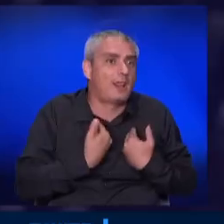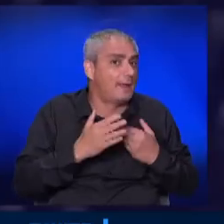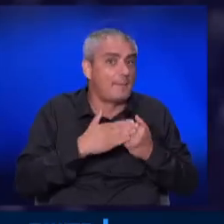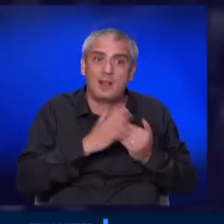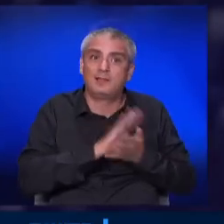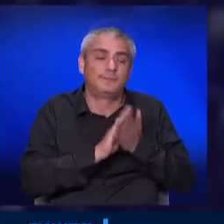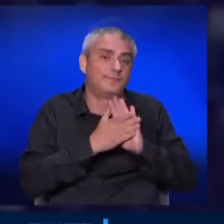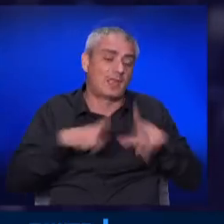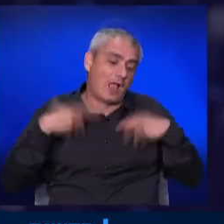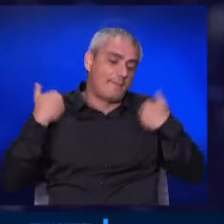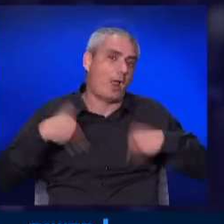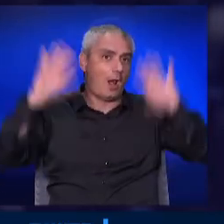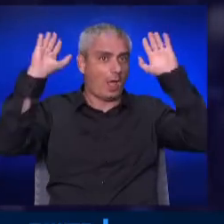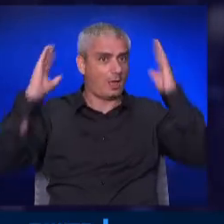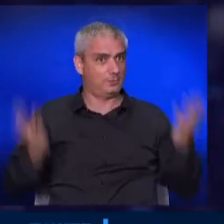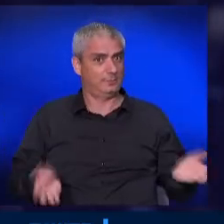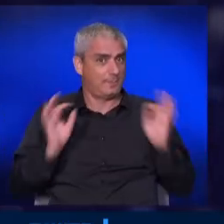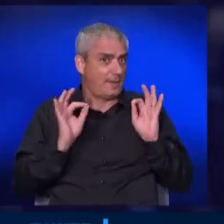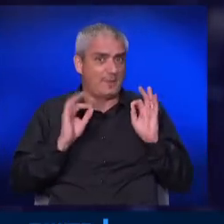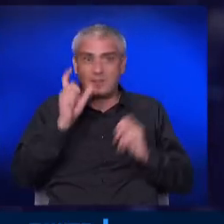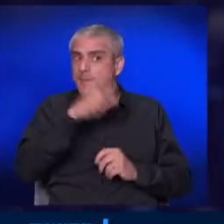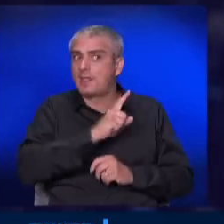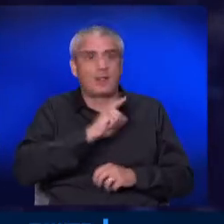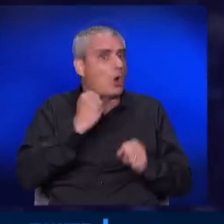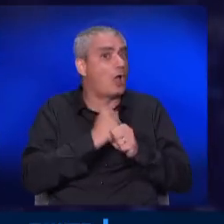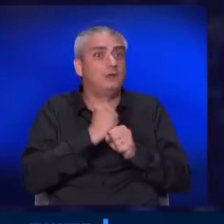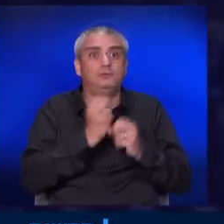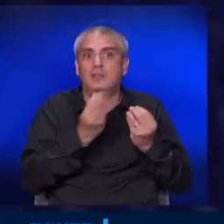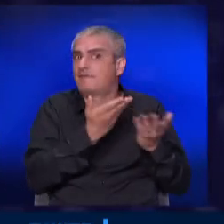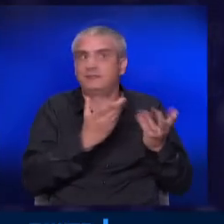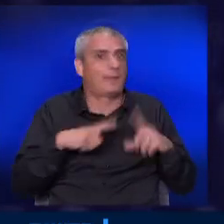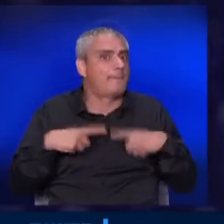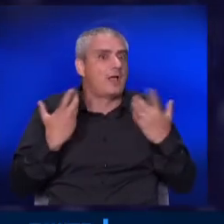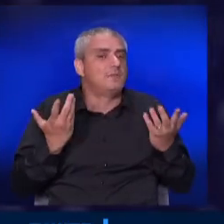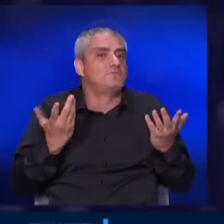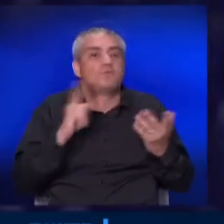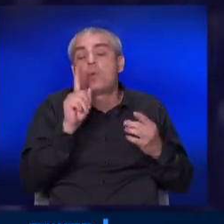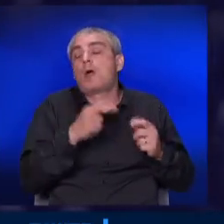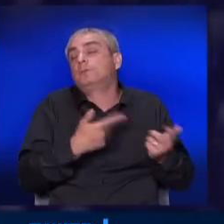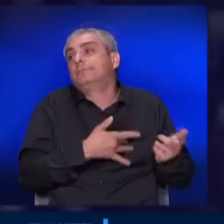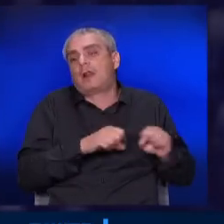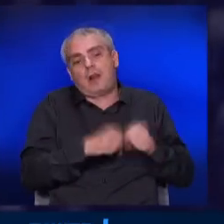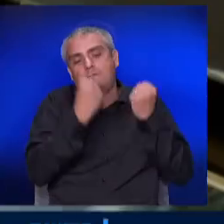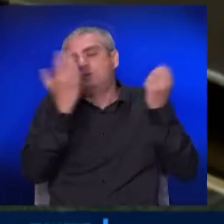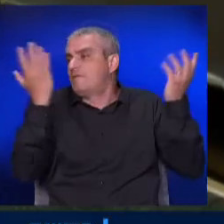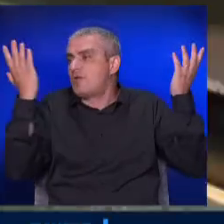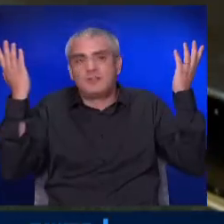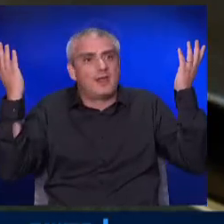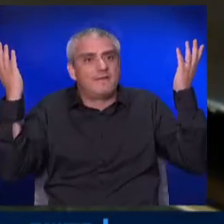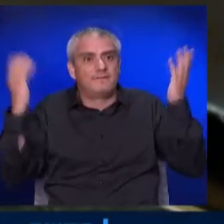שבעלי פשוט הפסיד את החיים שלו. באמת, בן אדם שלא היה רוצה דבר כזה בחיים, זה אולי משברון לב.